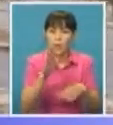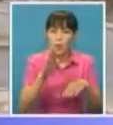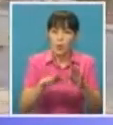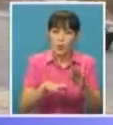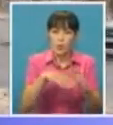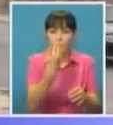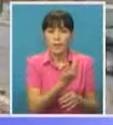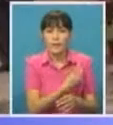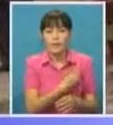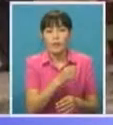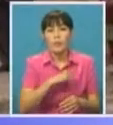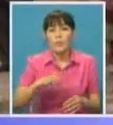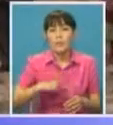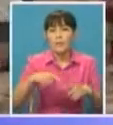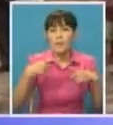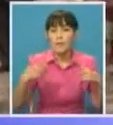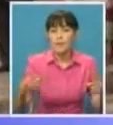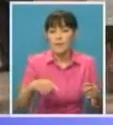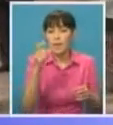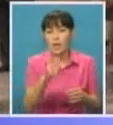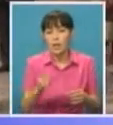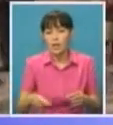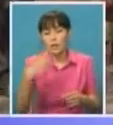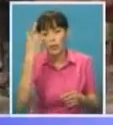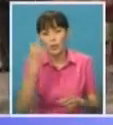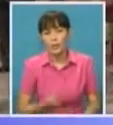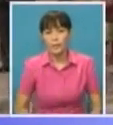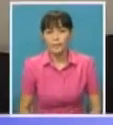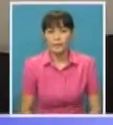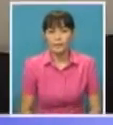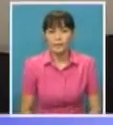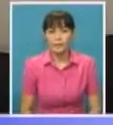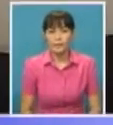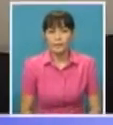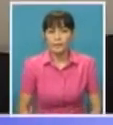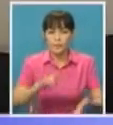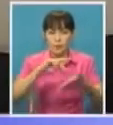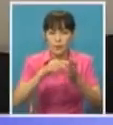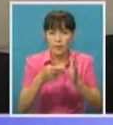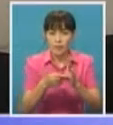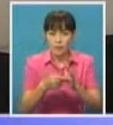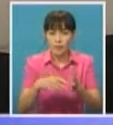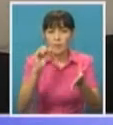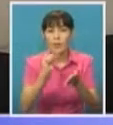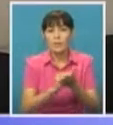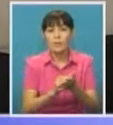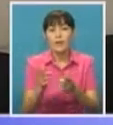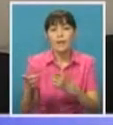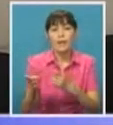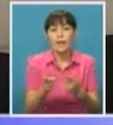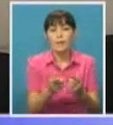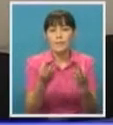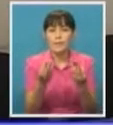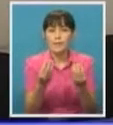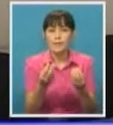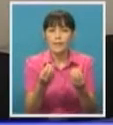тілейді. Қарабастың емес, қараша халықтың қамын ойлайды. Жобалық сметалық құжаттар дайын болса,